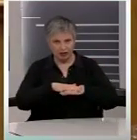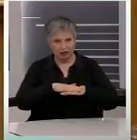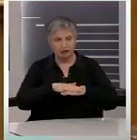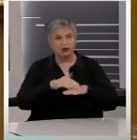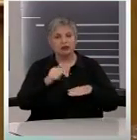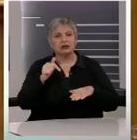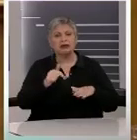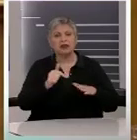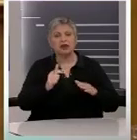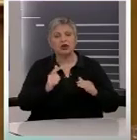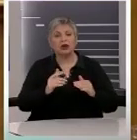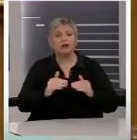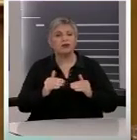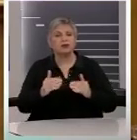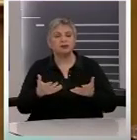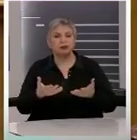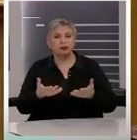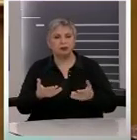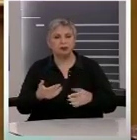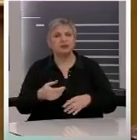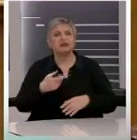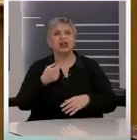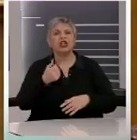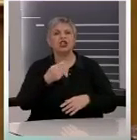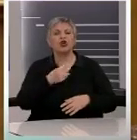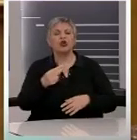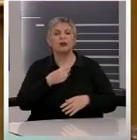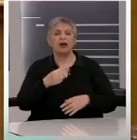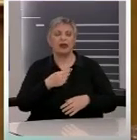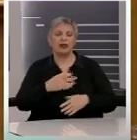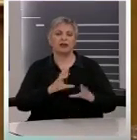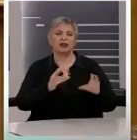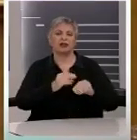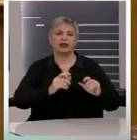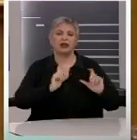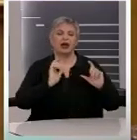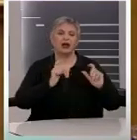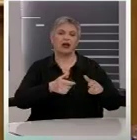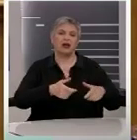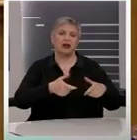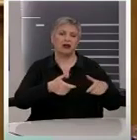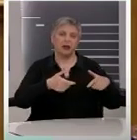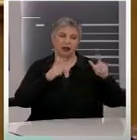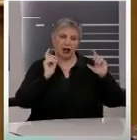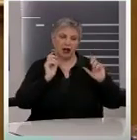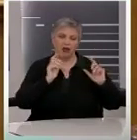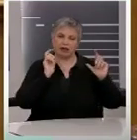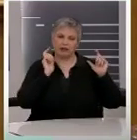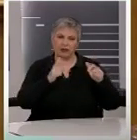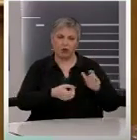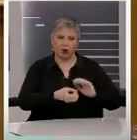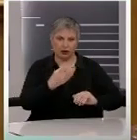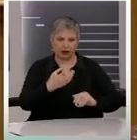φτάσει στα οικονομικά της Νέας Δημοκρατίας, που έγινε μια αυτή τη φορά πραγματική